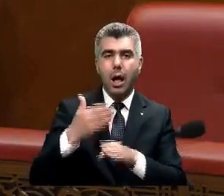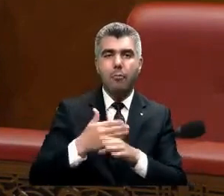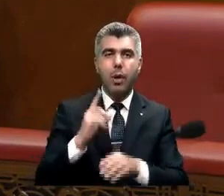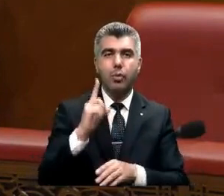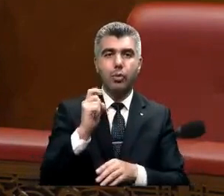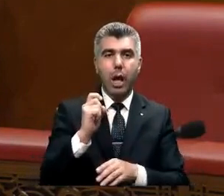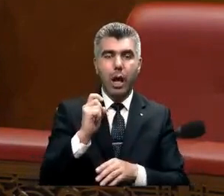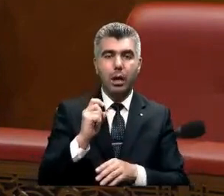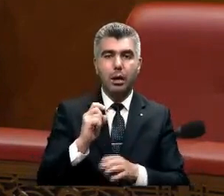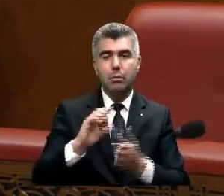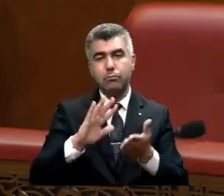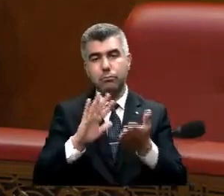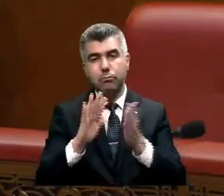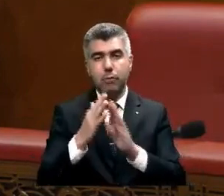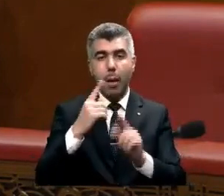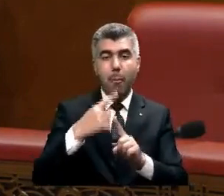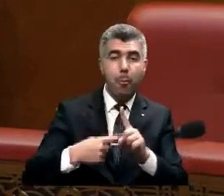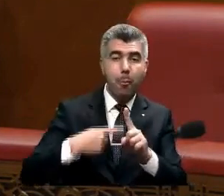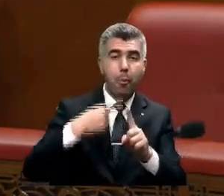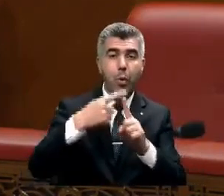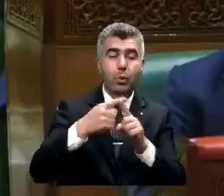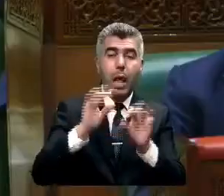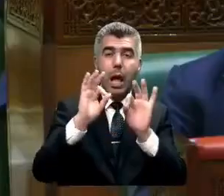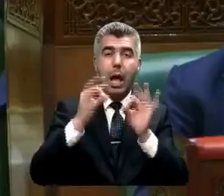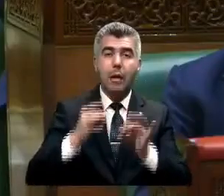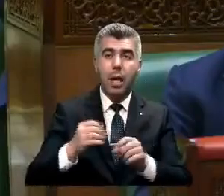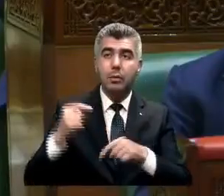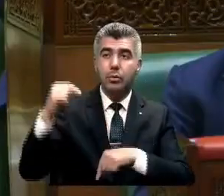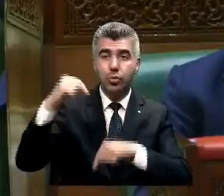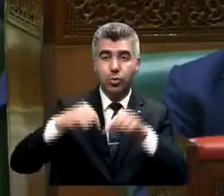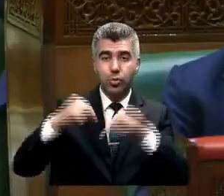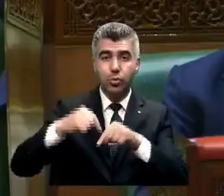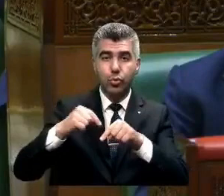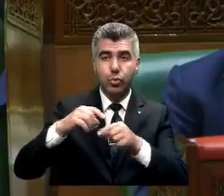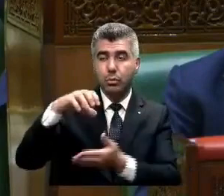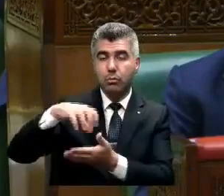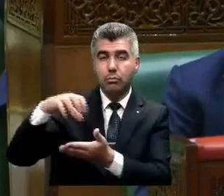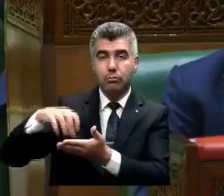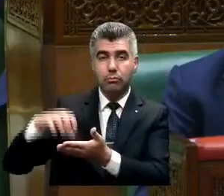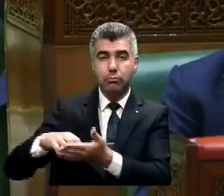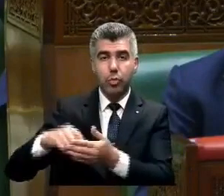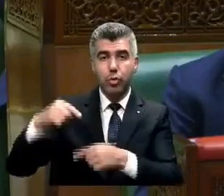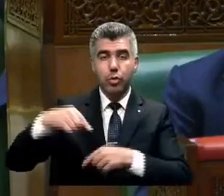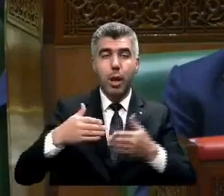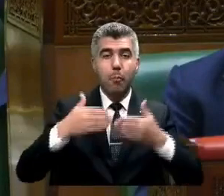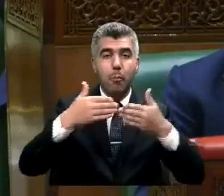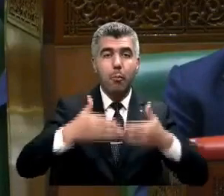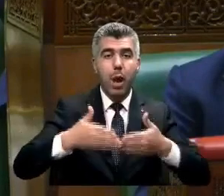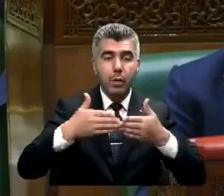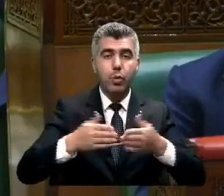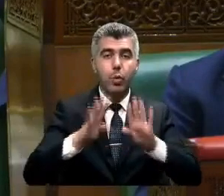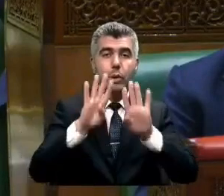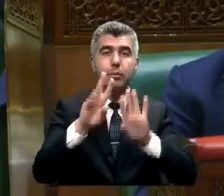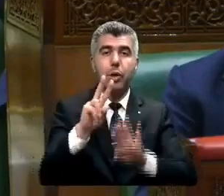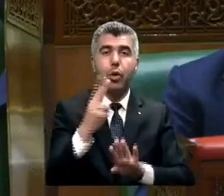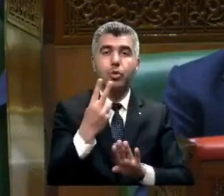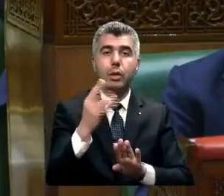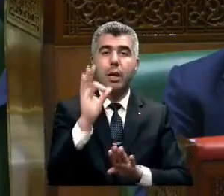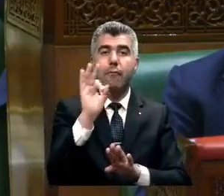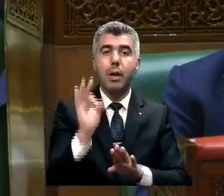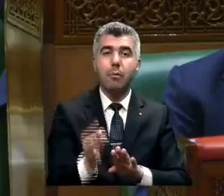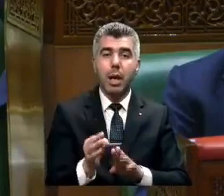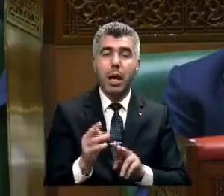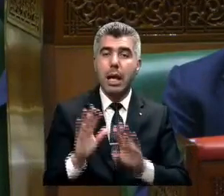حيث تم تسجيل ارتفاع في أعداد الوافدين عبر مختلف نقاط العبور المينائي بحوالي 28%